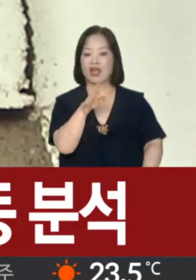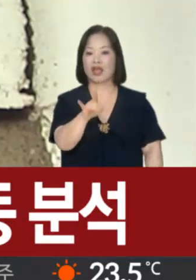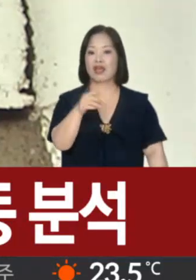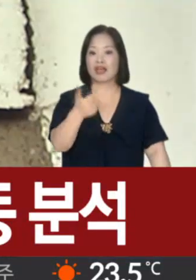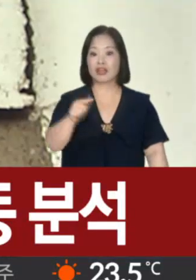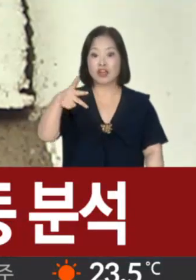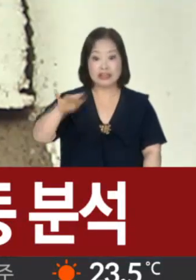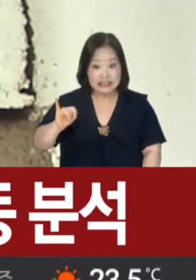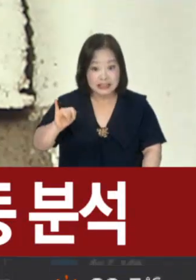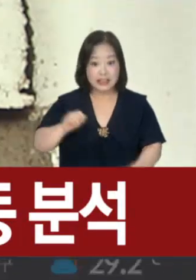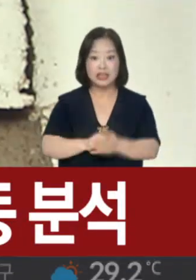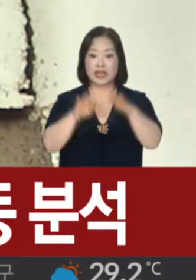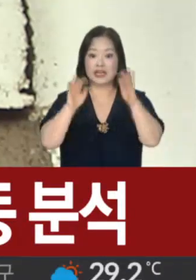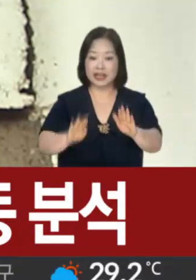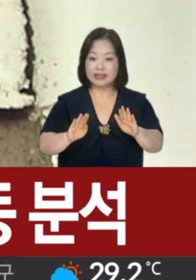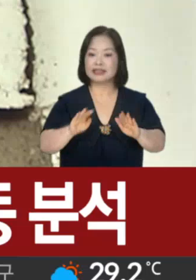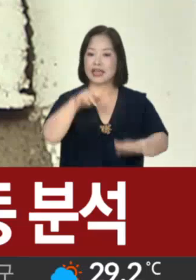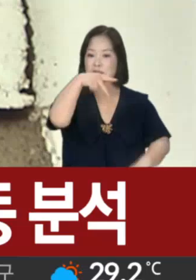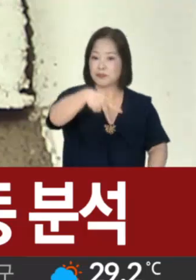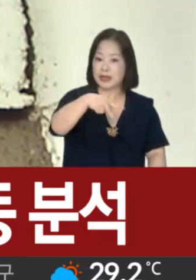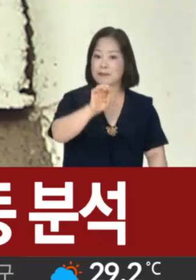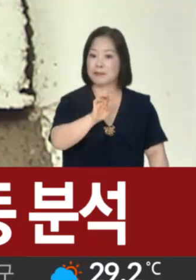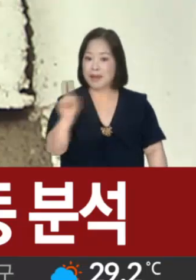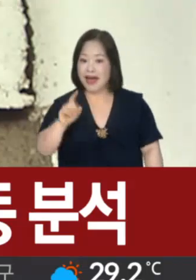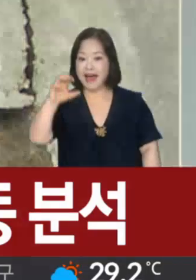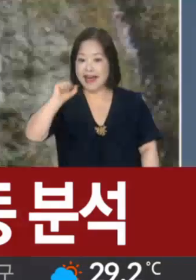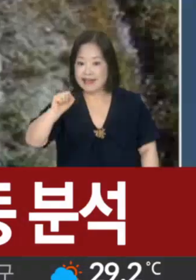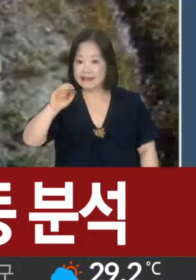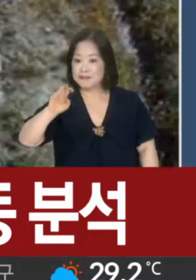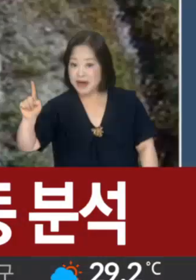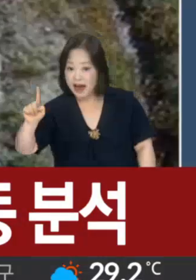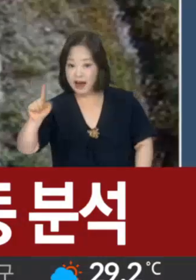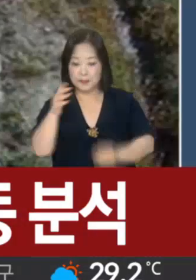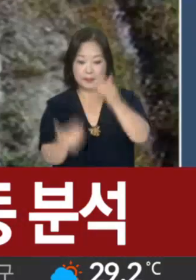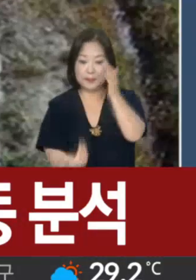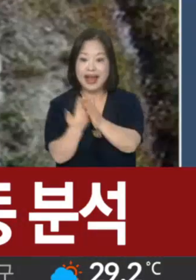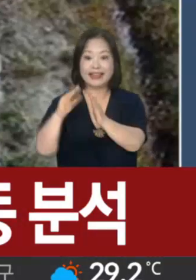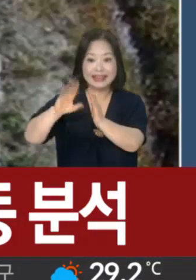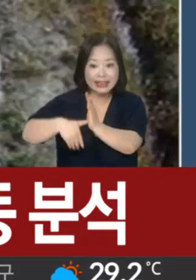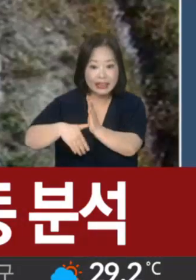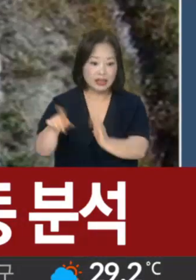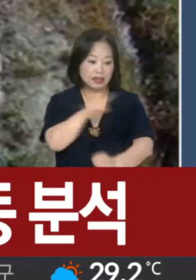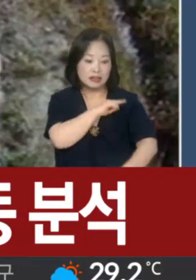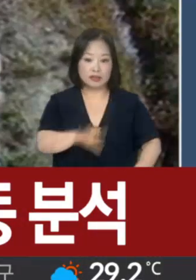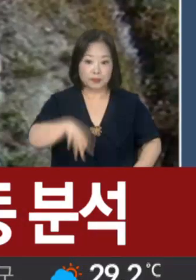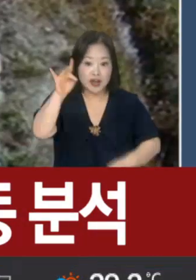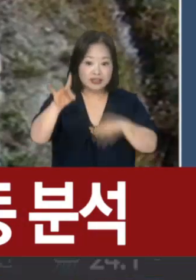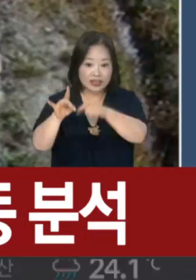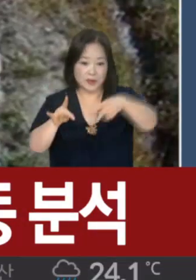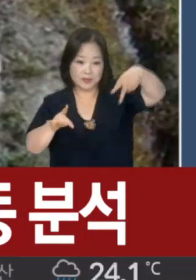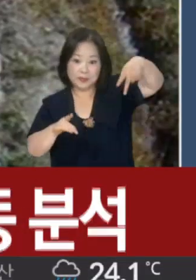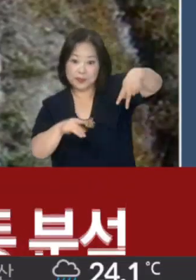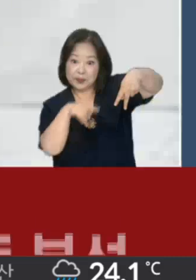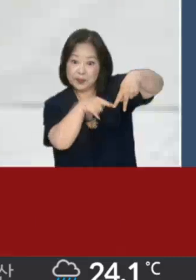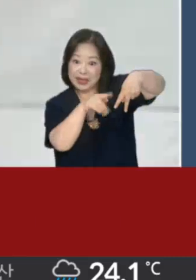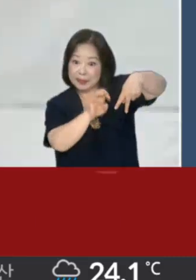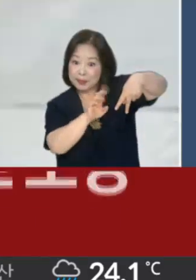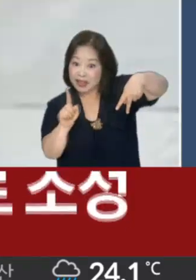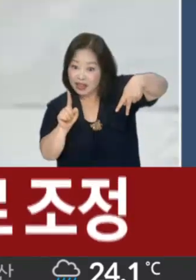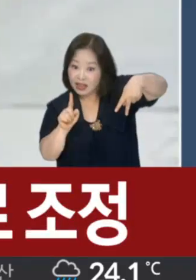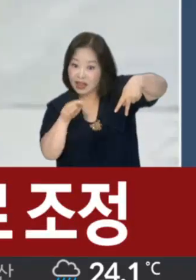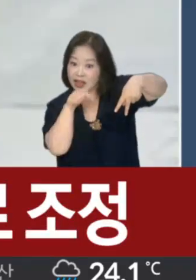소위 말하는 뭐 피파, 에스파, 엠파 이런 식으로 발생이 되는데요. 예. 이제 가장 먼저 이제 피파라고 하는